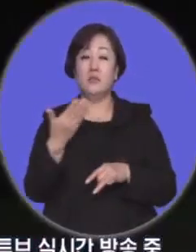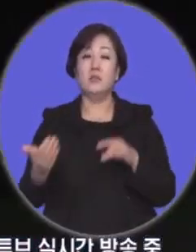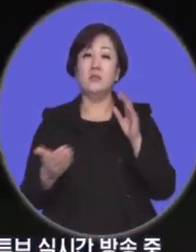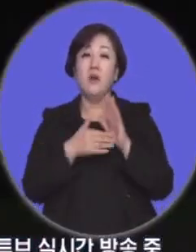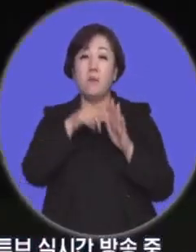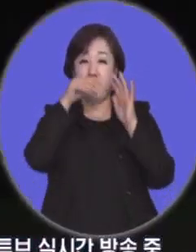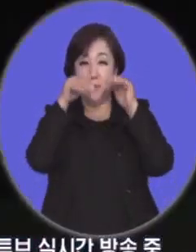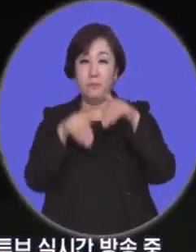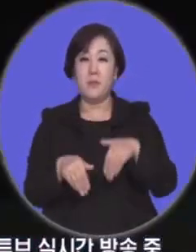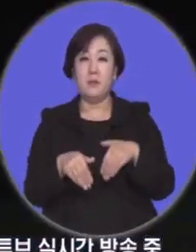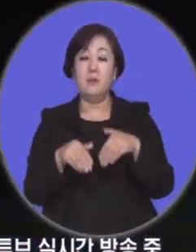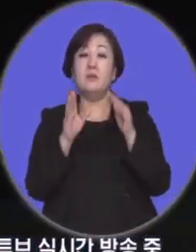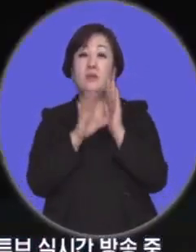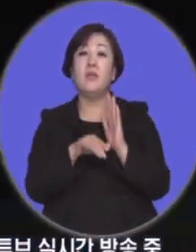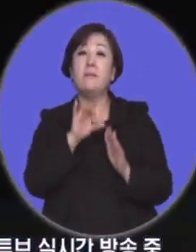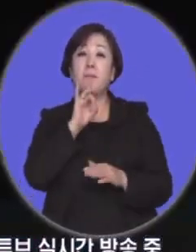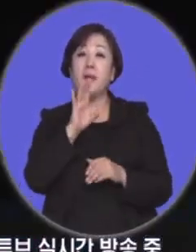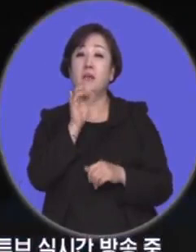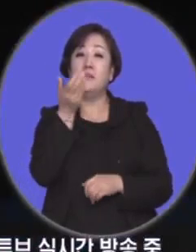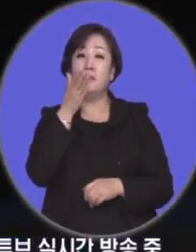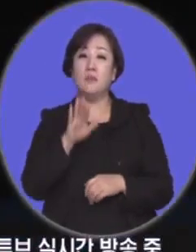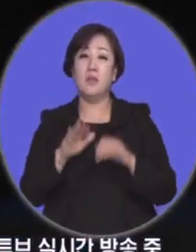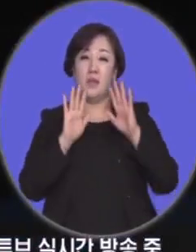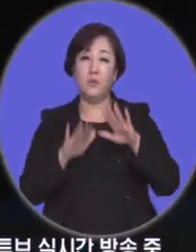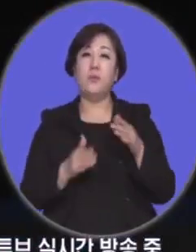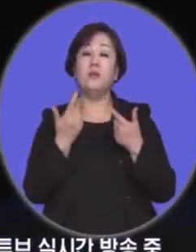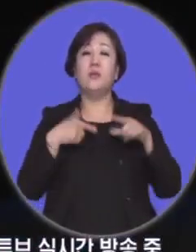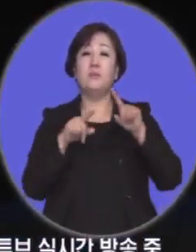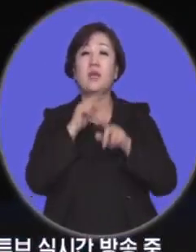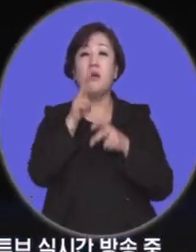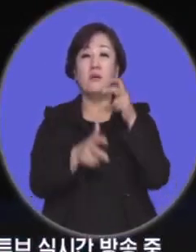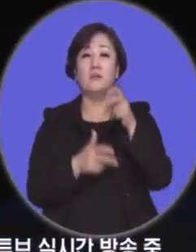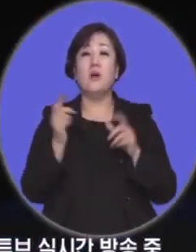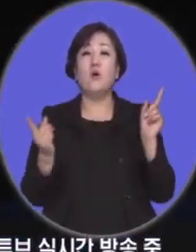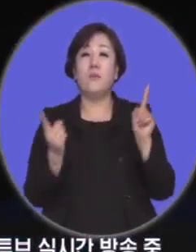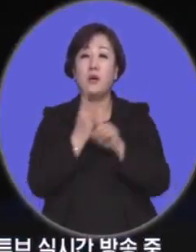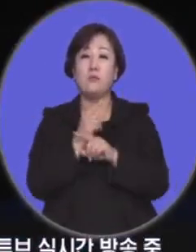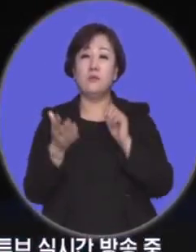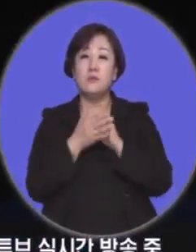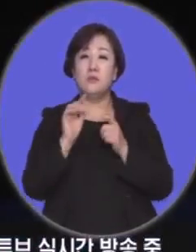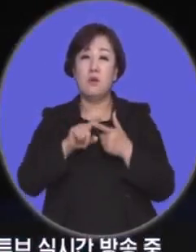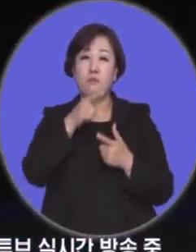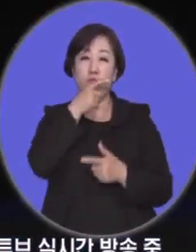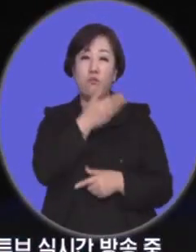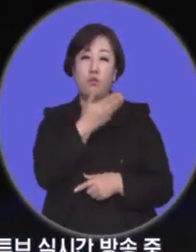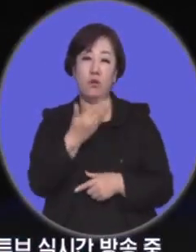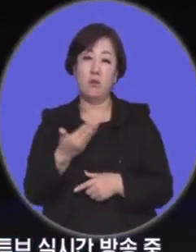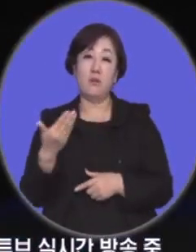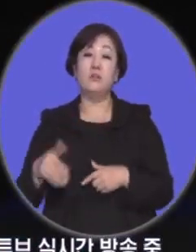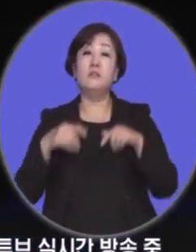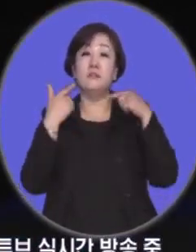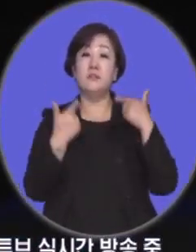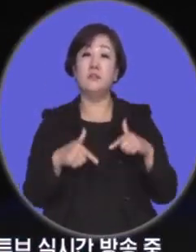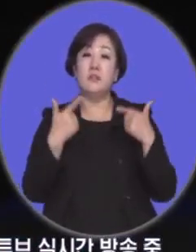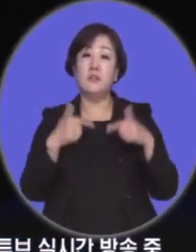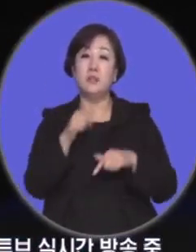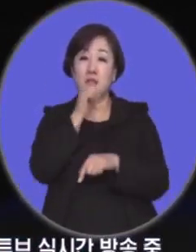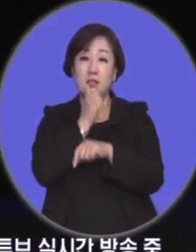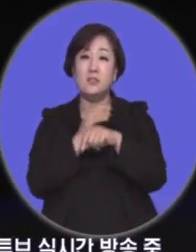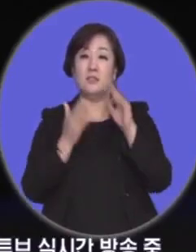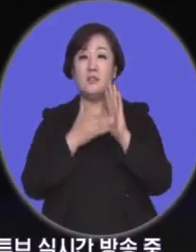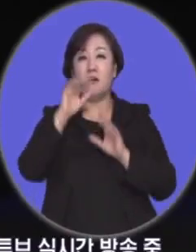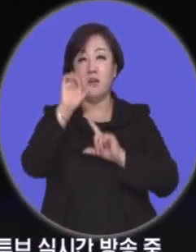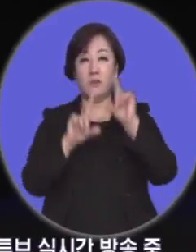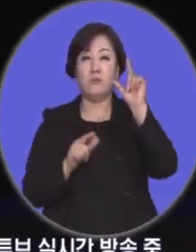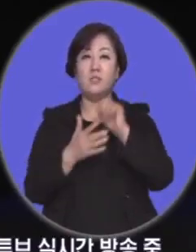경우에 오면 물이 흐르게 되는데 이번 사업을 통해서 실개천을 만들어서 물이 흐르게 해서 하천의